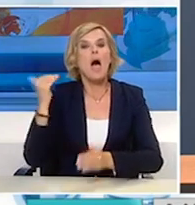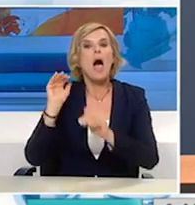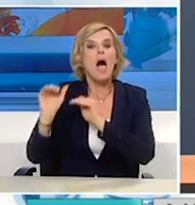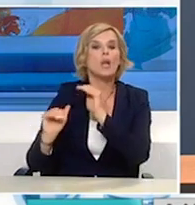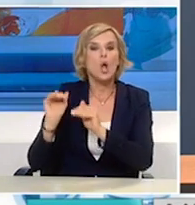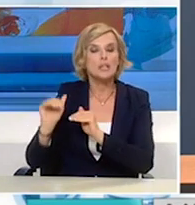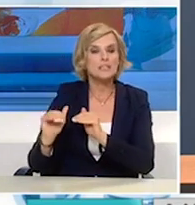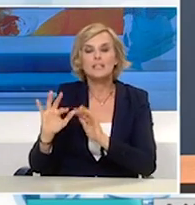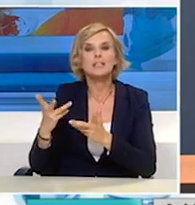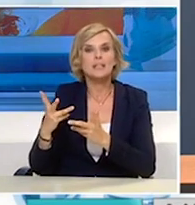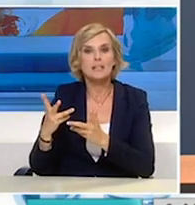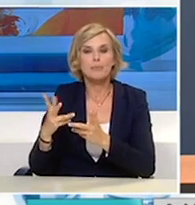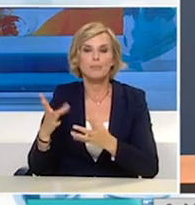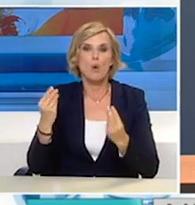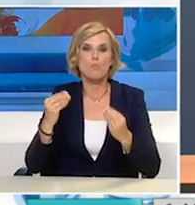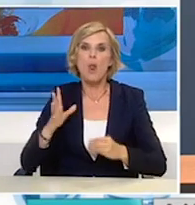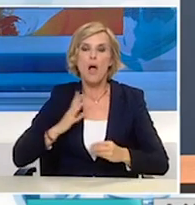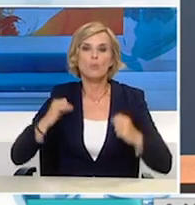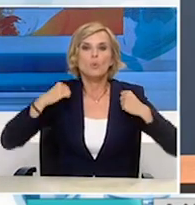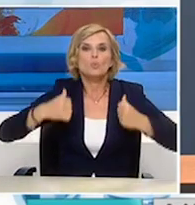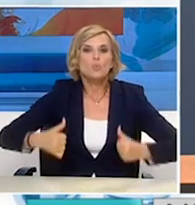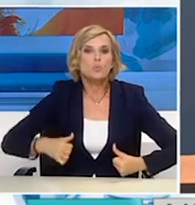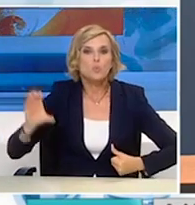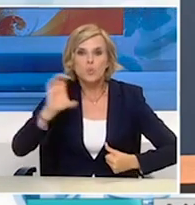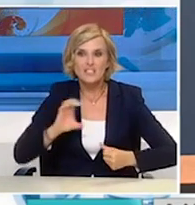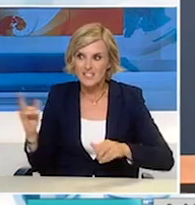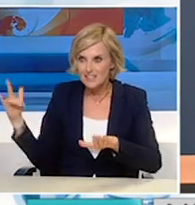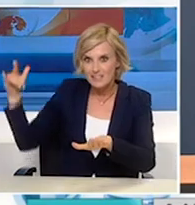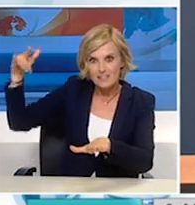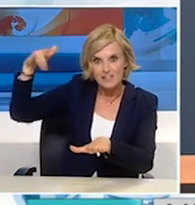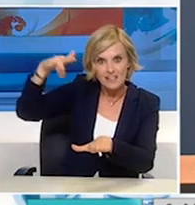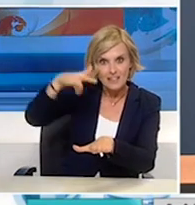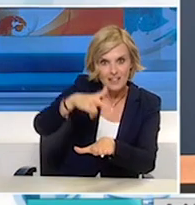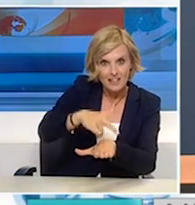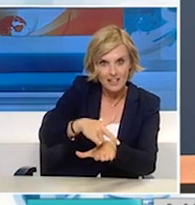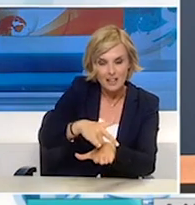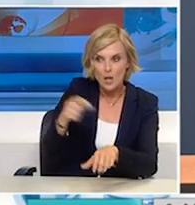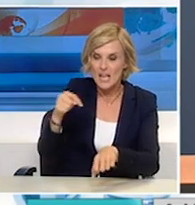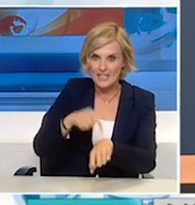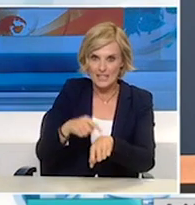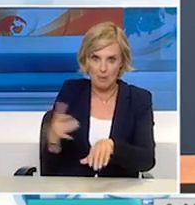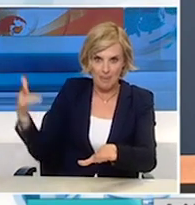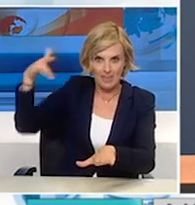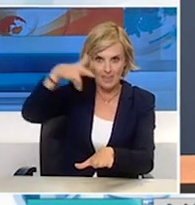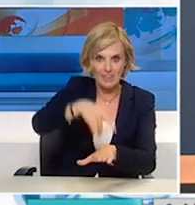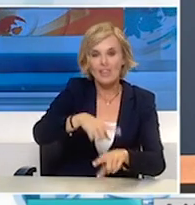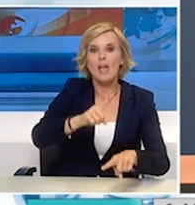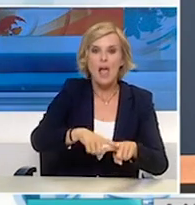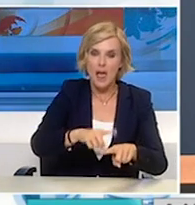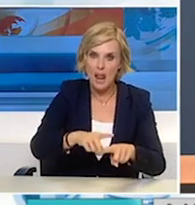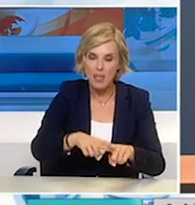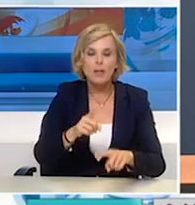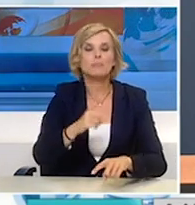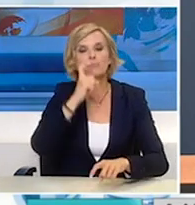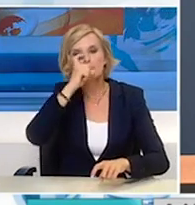από το εξωτερικό, θα ήθελα να σας ενημερώσω ότι το μέτρο της 14ήμερης καραντίνας για τους ερχόμενους στη χώρα έχει παραταθεί και